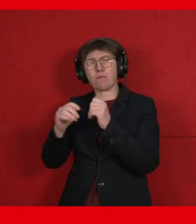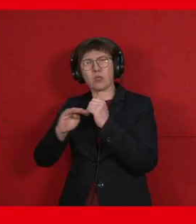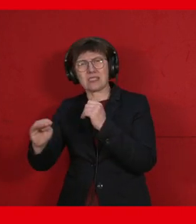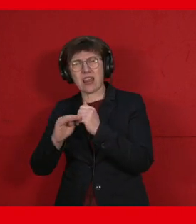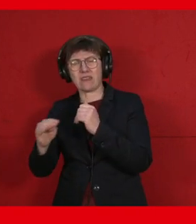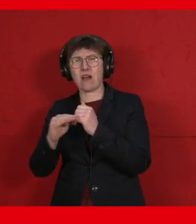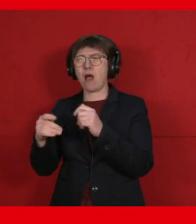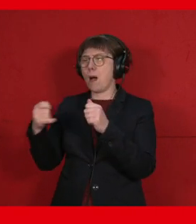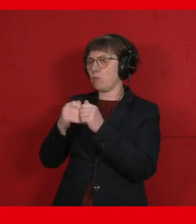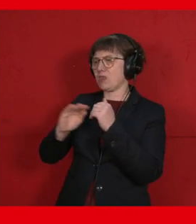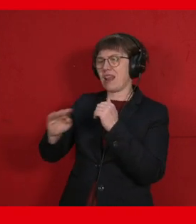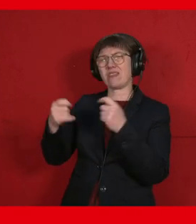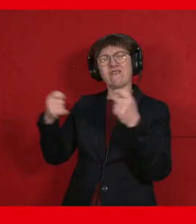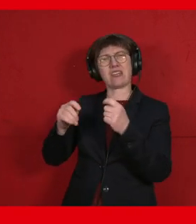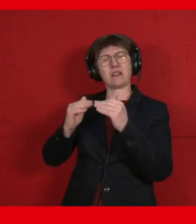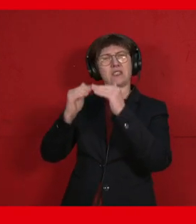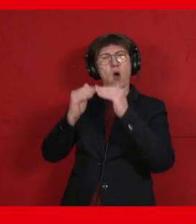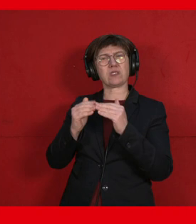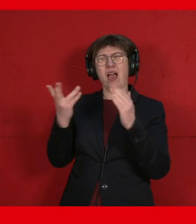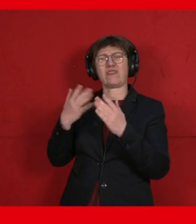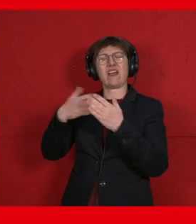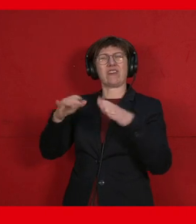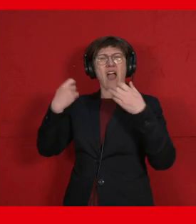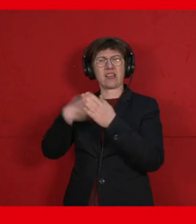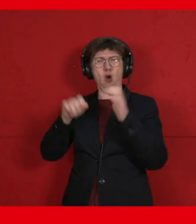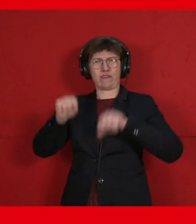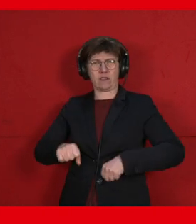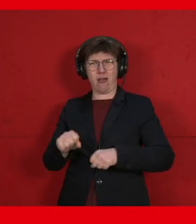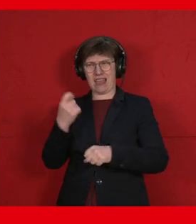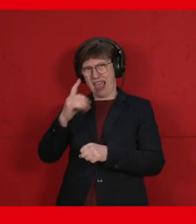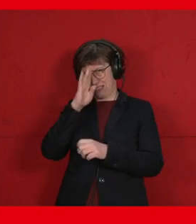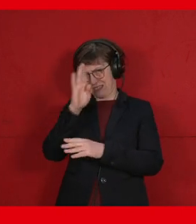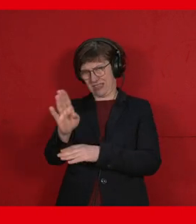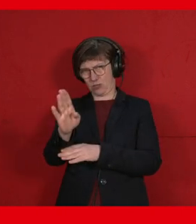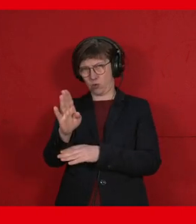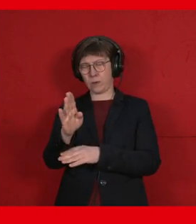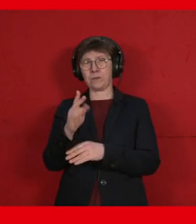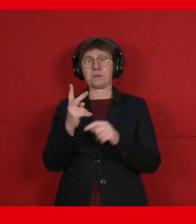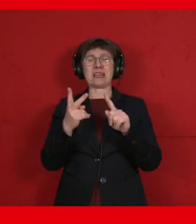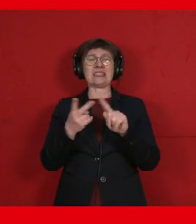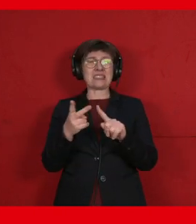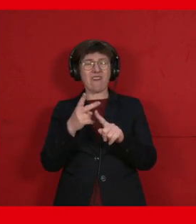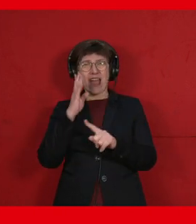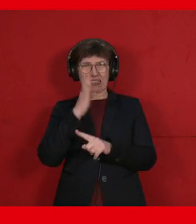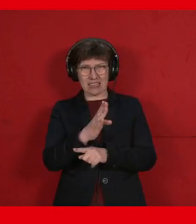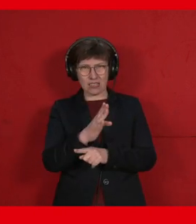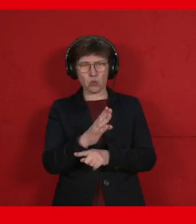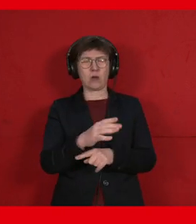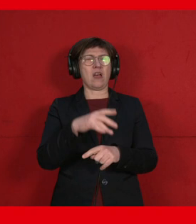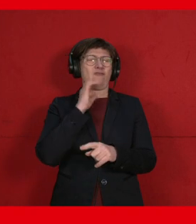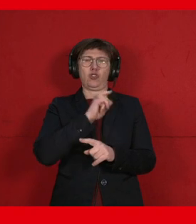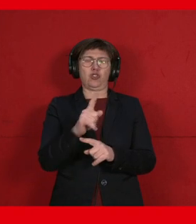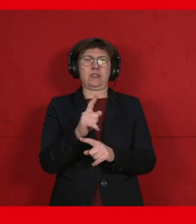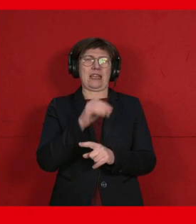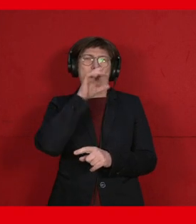durch einen Länderfinanzausgleich tatsächlich freikaufen. Das ist die eine Linie. Und die andere Linie ist, das will ich nicht